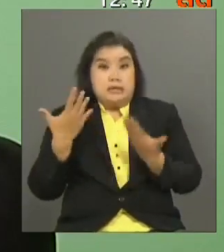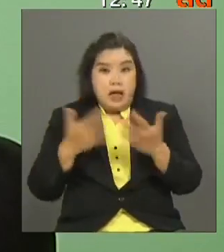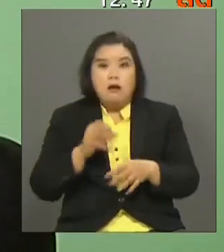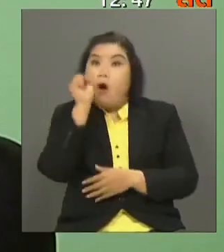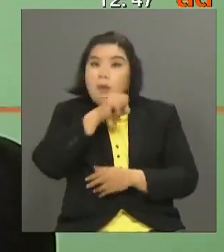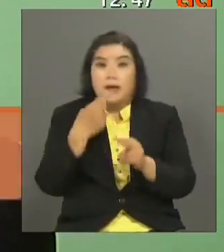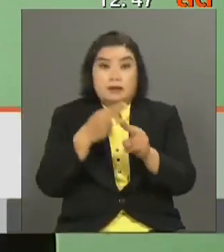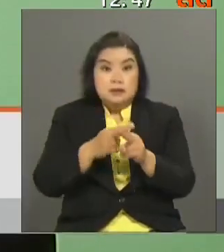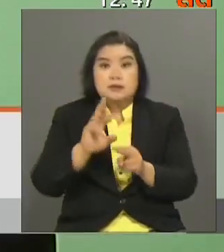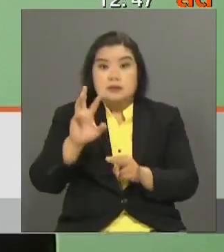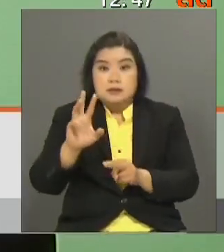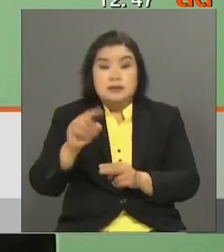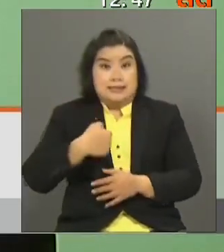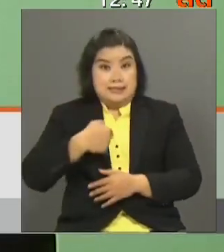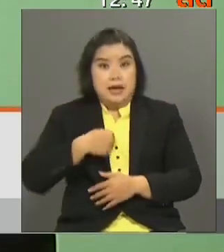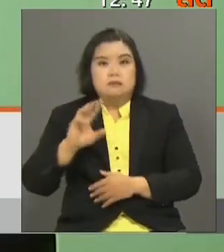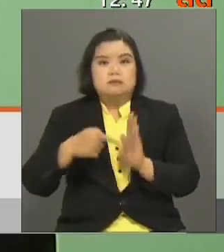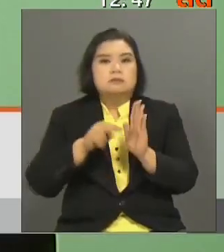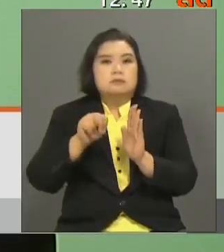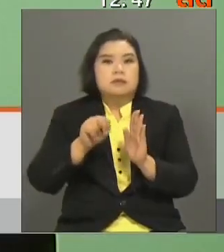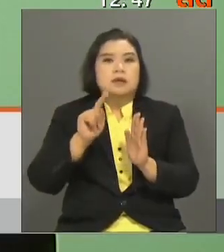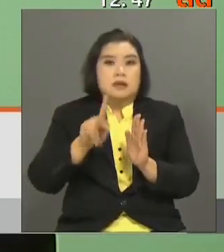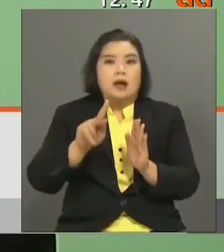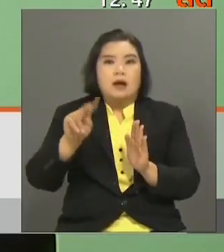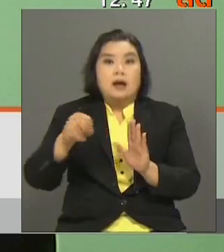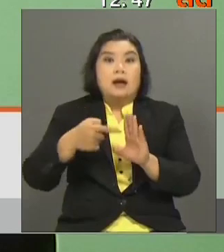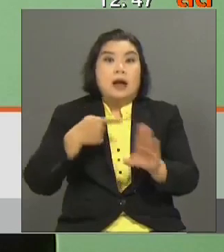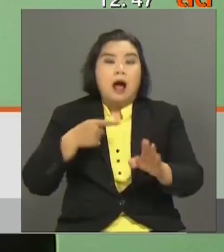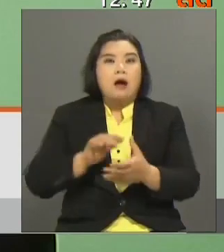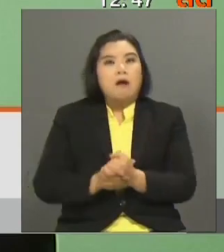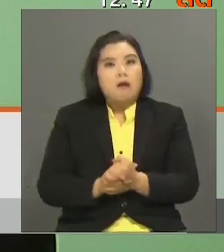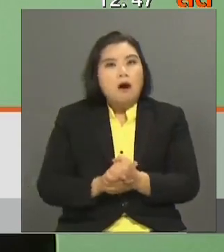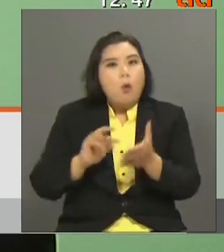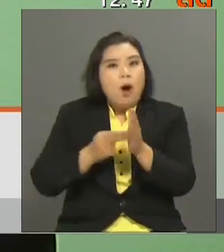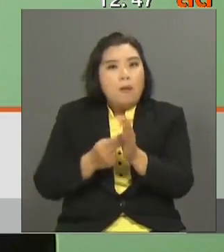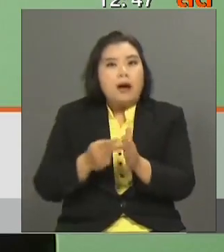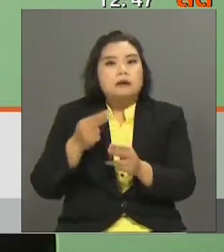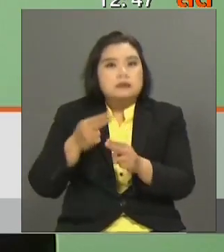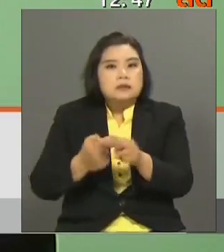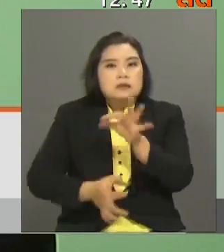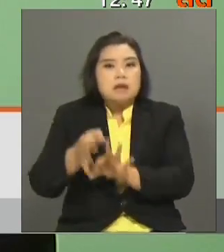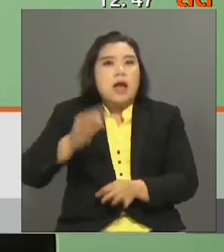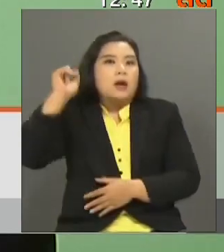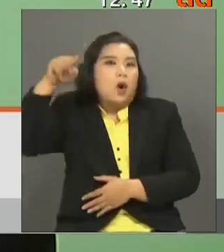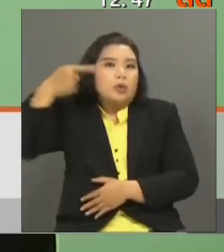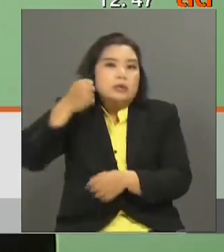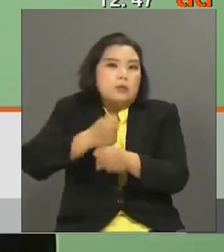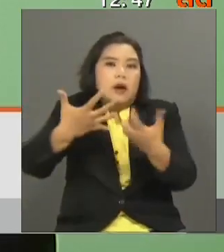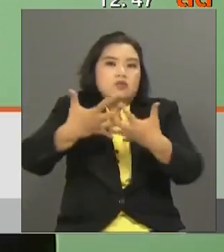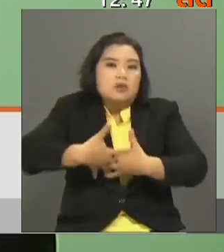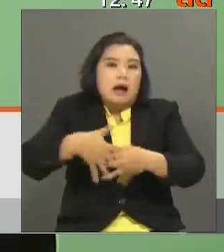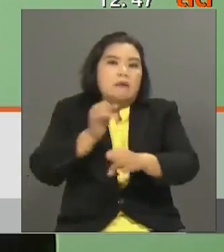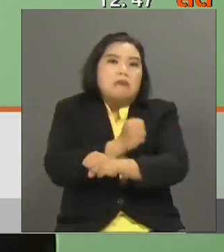ประเทศนะครับเป็นชื่อแทนตัวของสาวโรงงานทั้งหมดทั่วประเทศไม่ว่าจะเกิดอะไรขึ้นก็ดีสาวโรงง